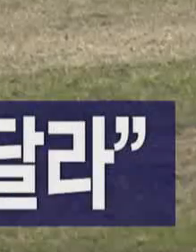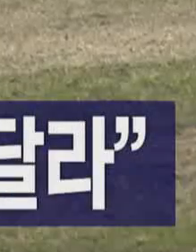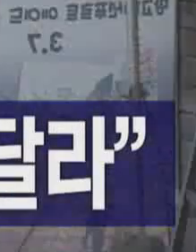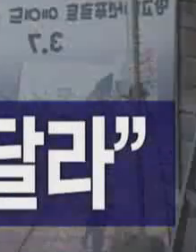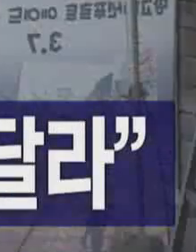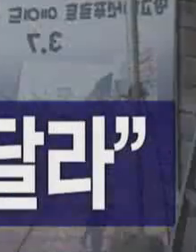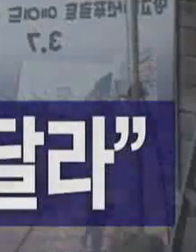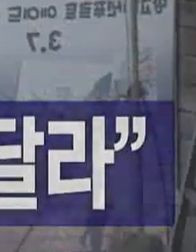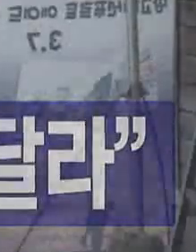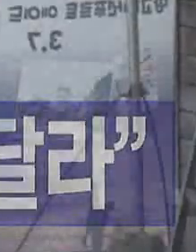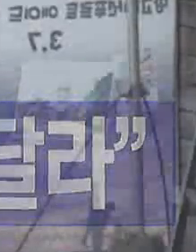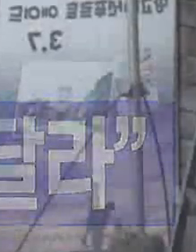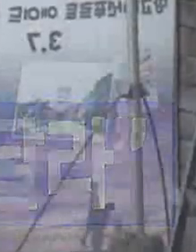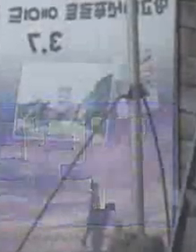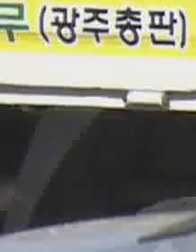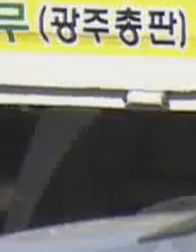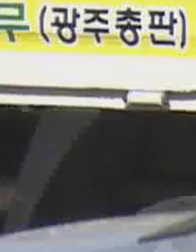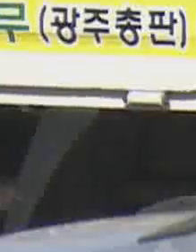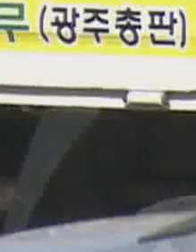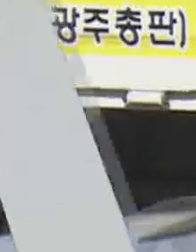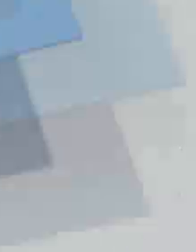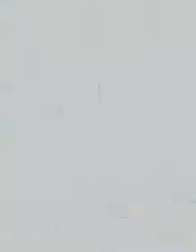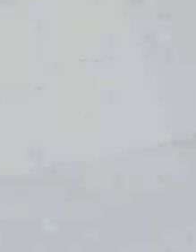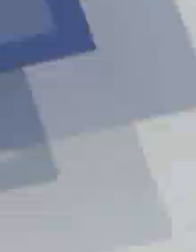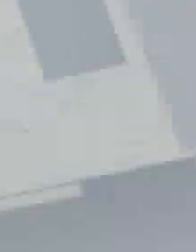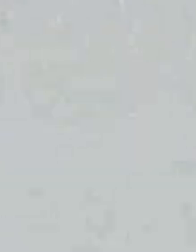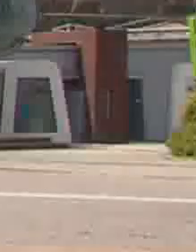분주합니다. 지난해와 다른 점 살펴봅니다.